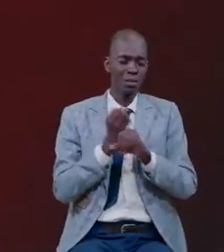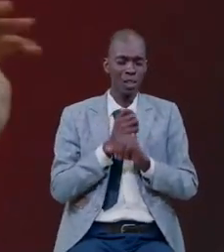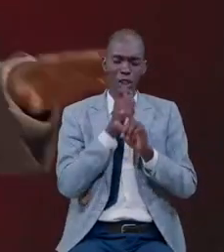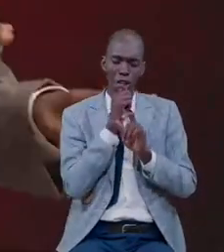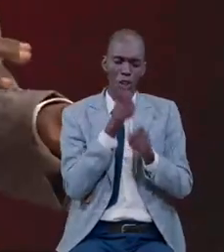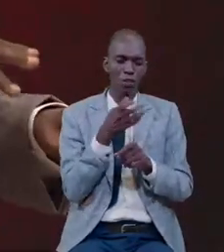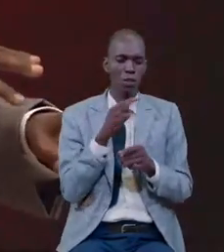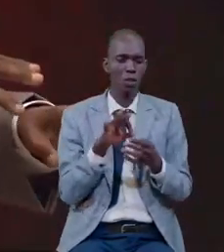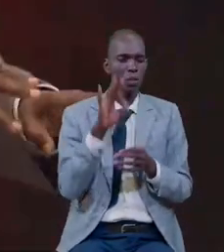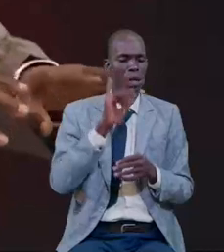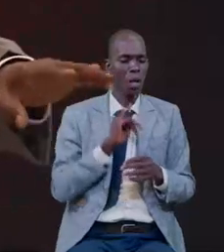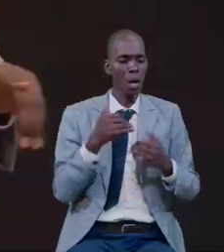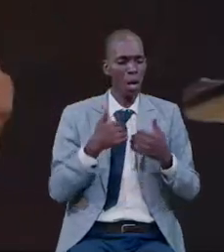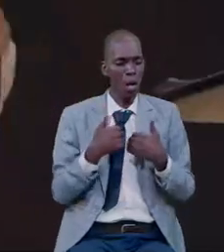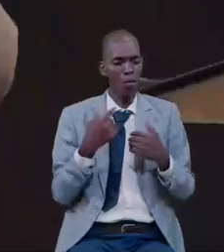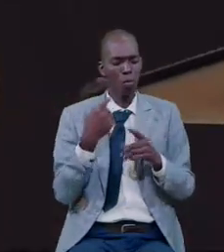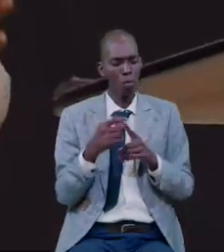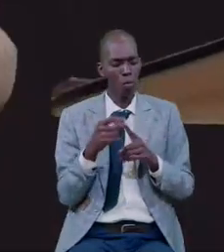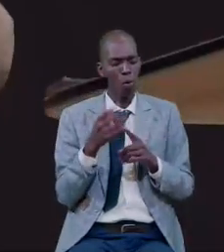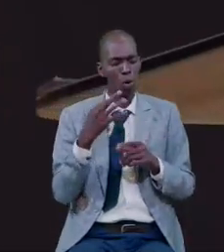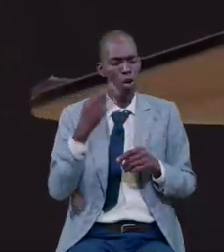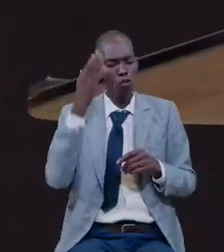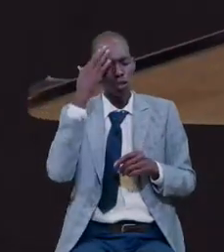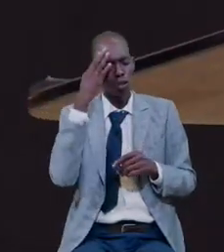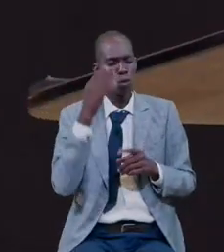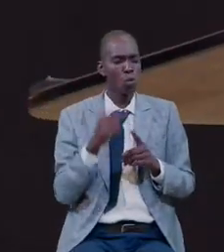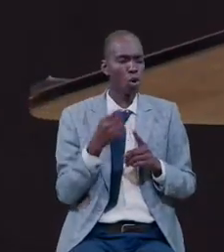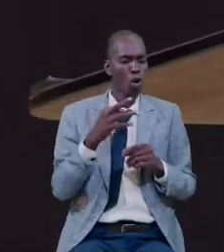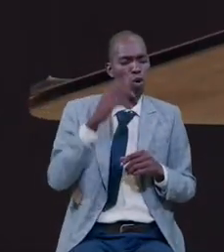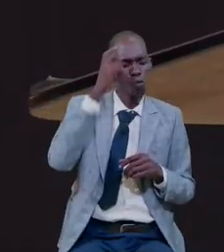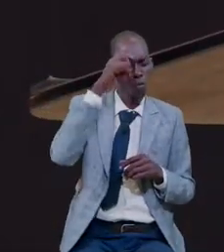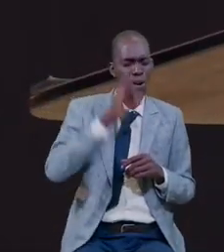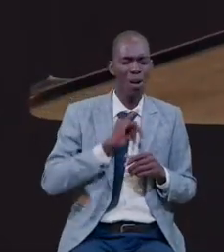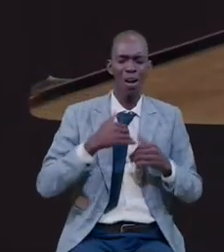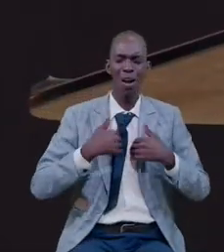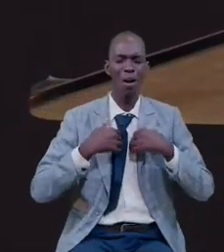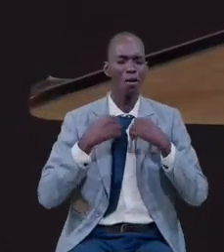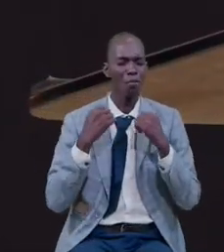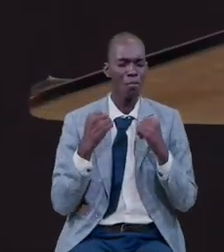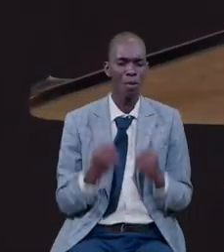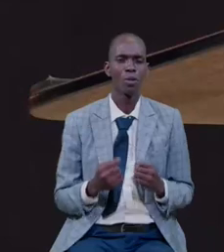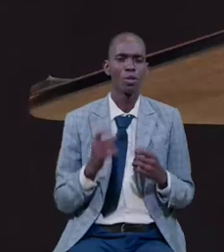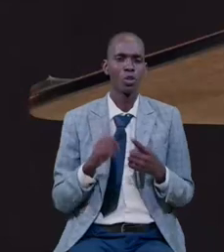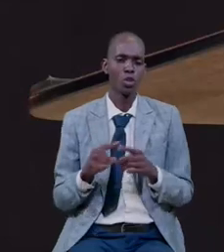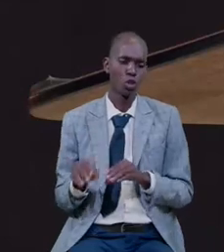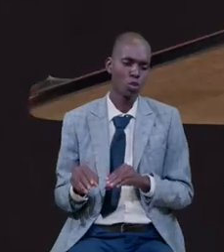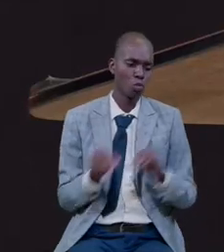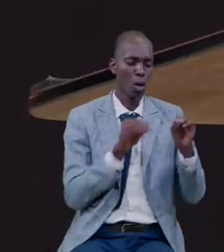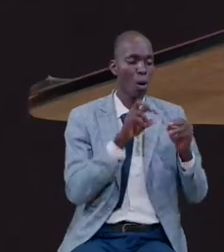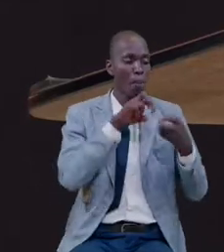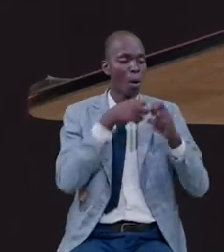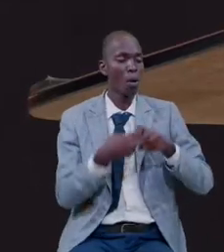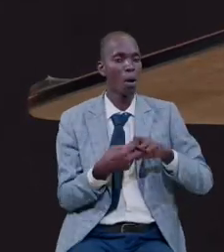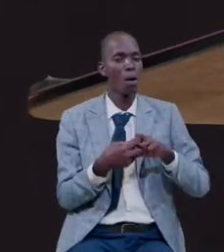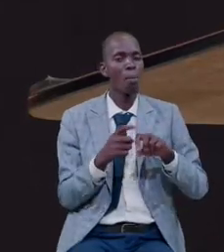la parole de connaissance et de sagesse. J'ai la foi pour déplacer les montagnes. Mais votre